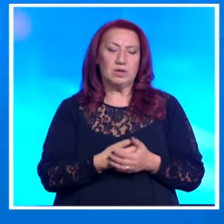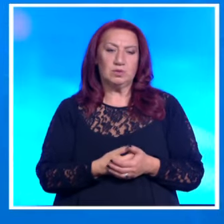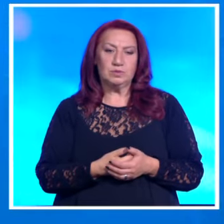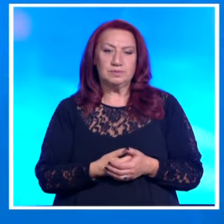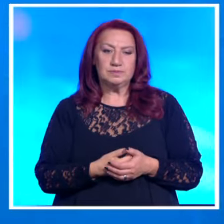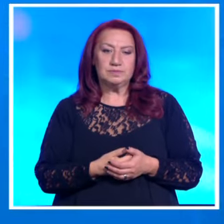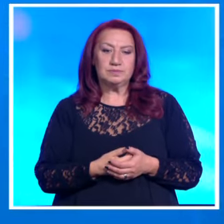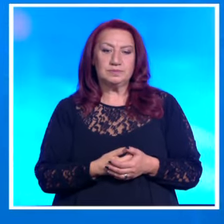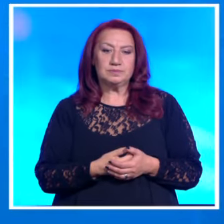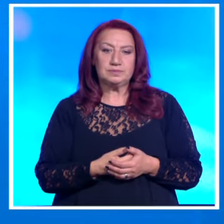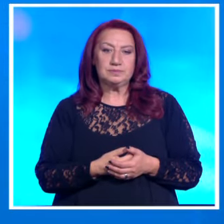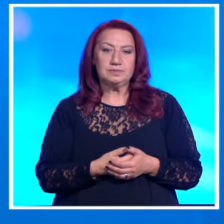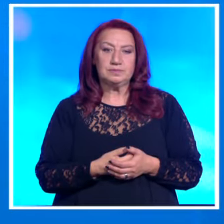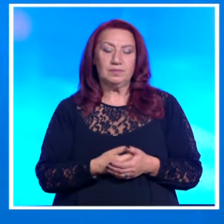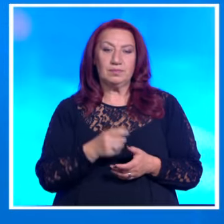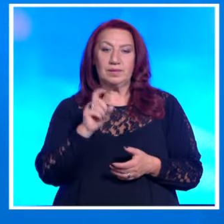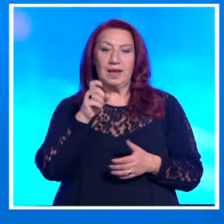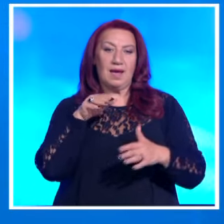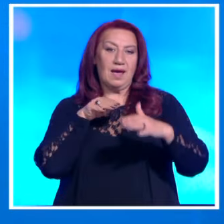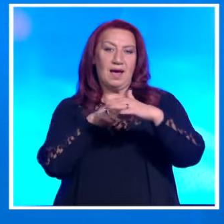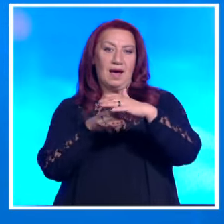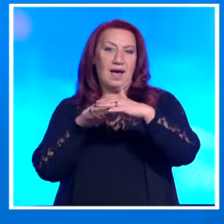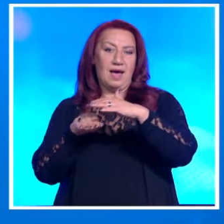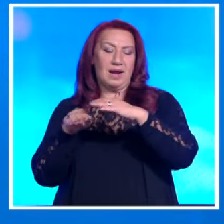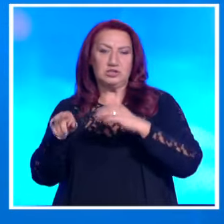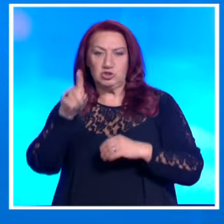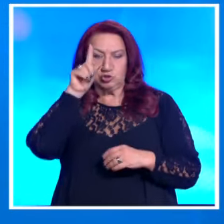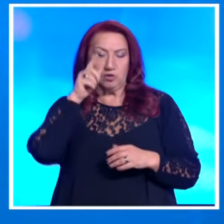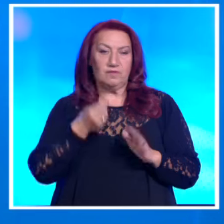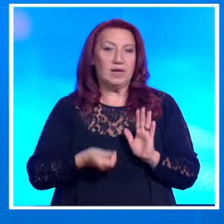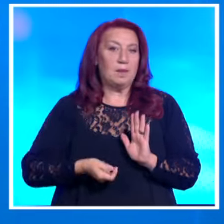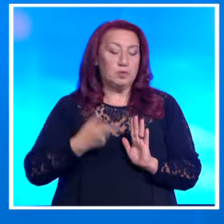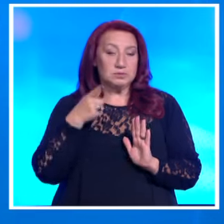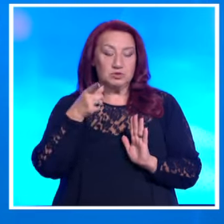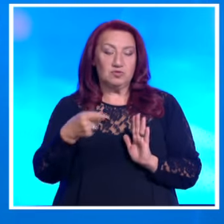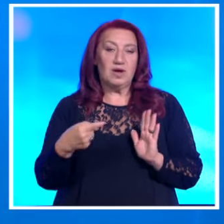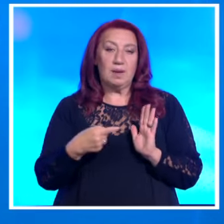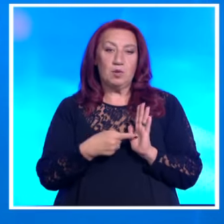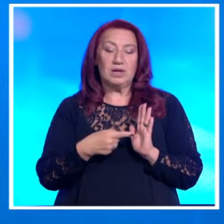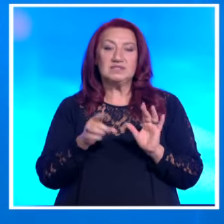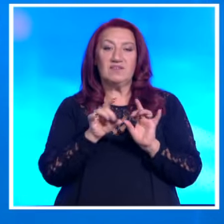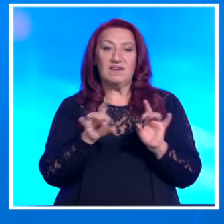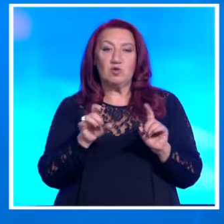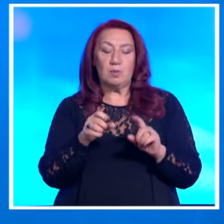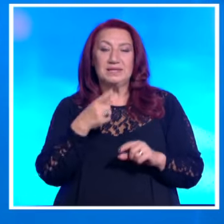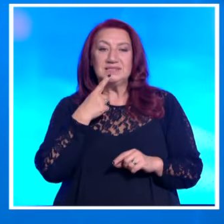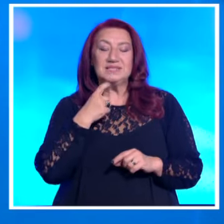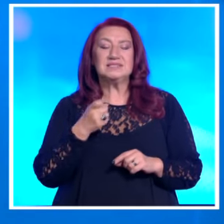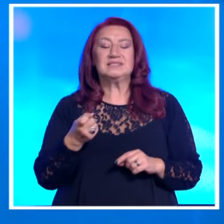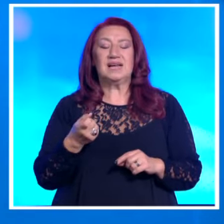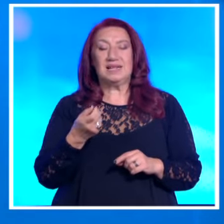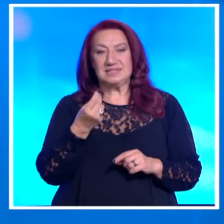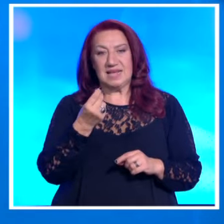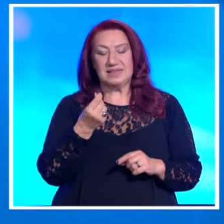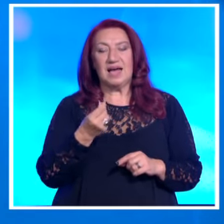И още в емисията гаражите в София са все по-скъпи. Това показват данните на агенциите за имоти. Цените могат да